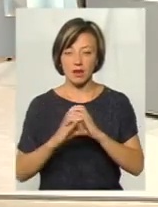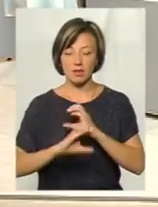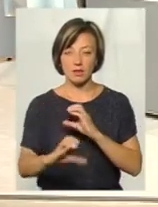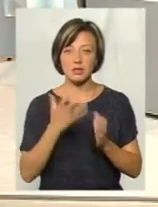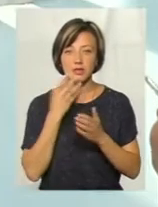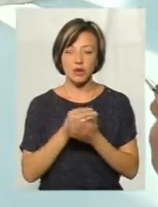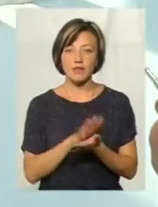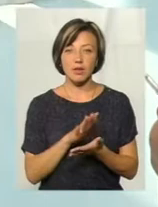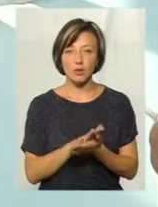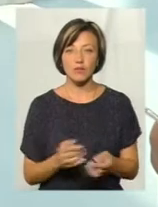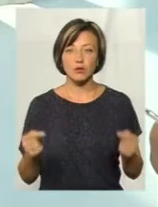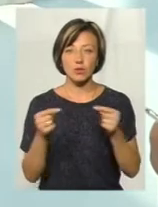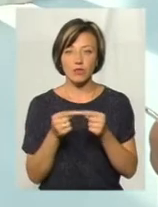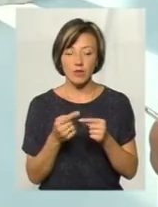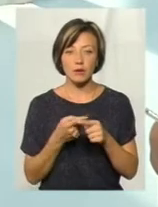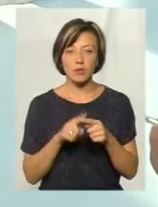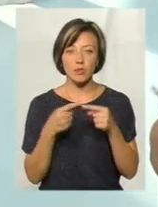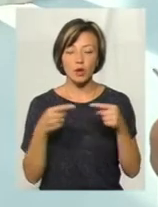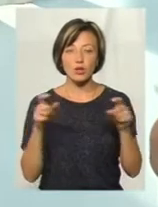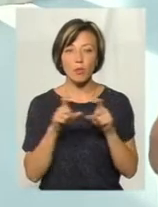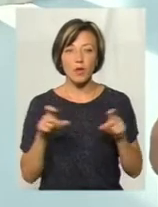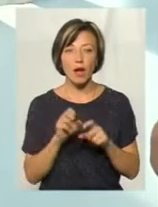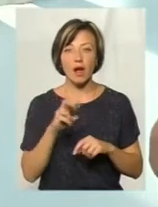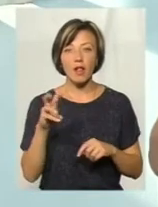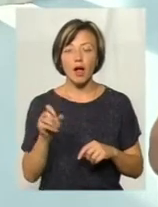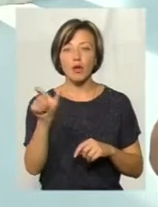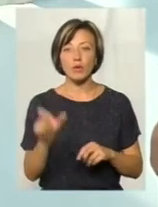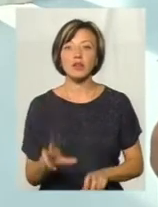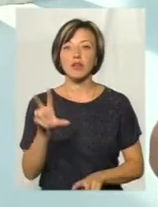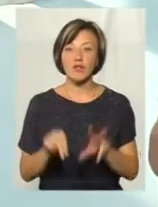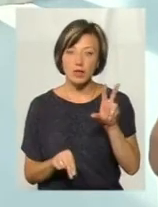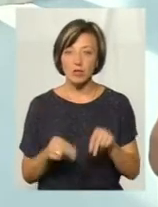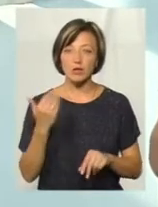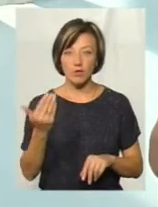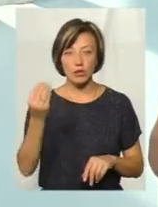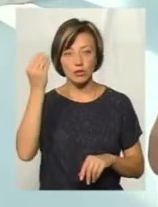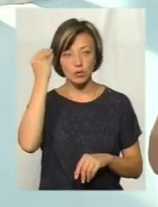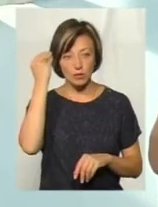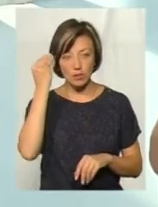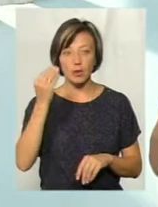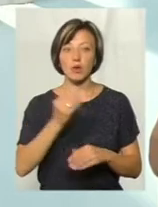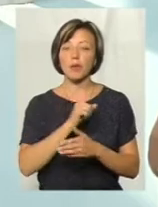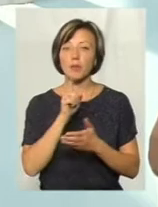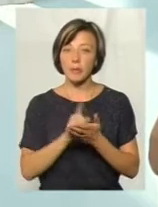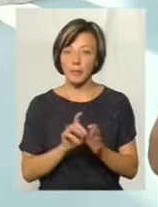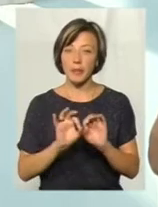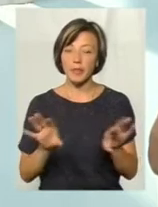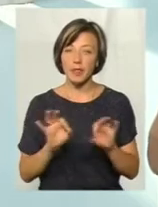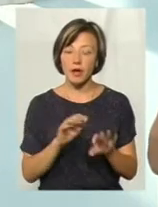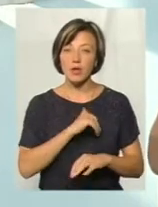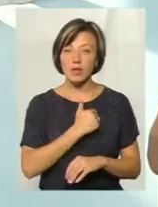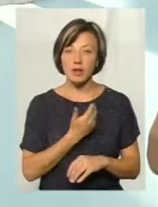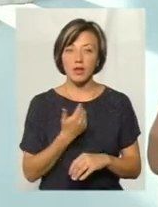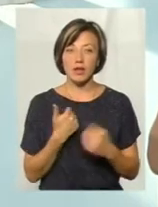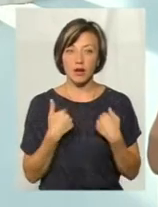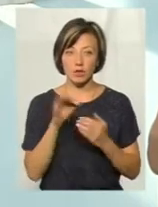свої відходи. Встановили те саме по інших об'єктах. Але людина от вважає, на його думку, я поступив не так, би мені хотілося. Можливо, він